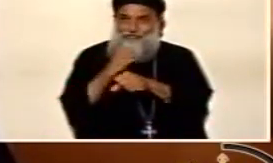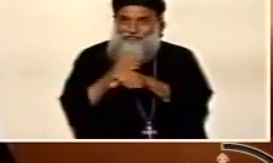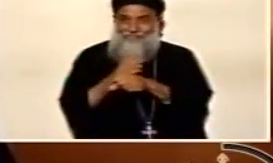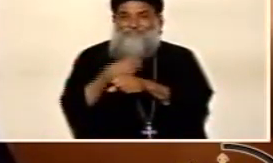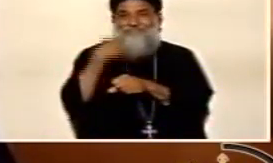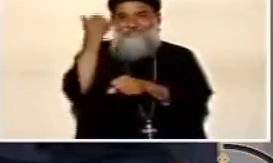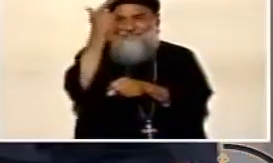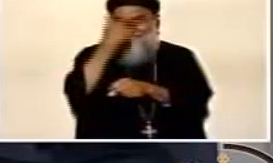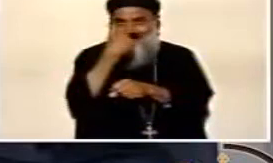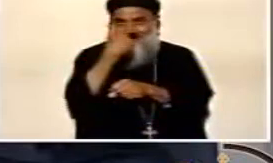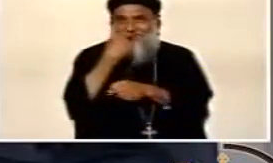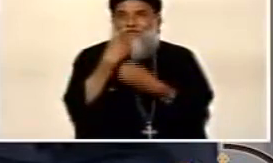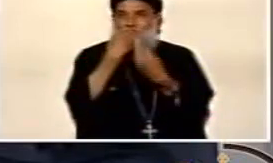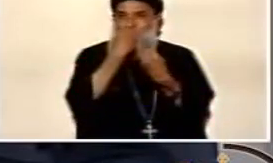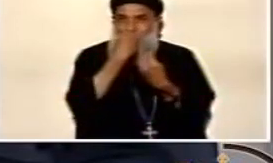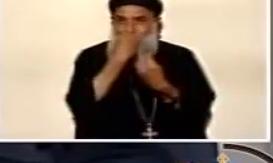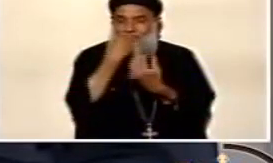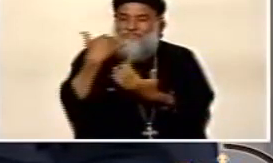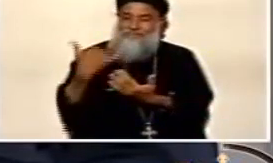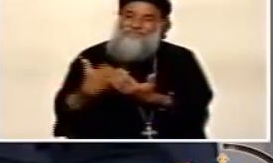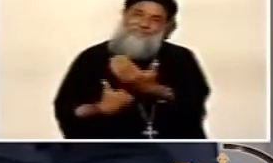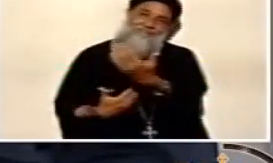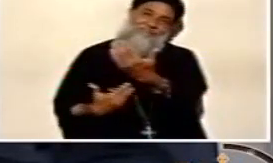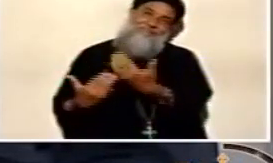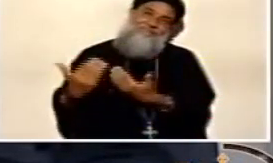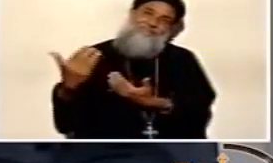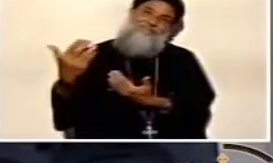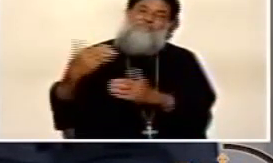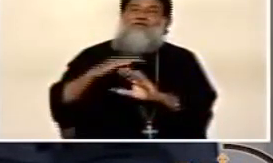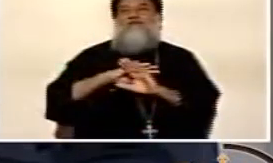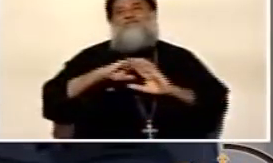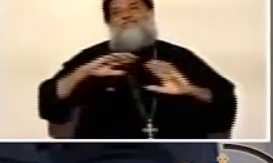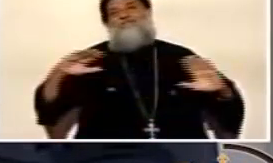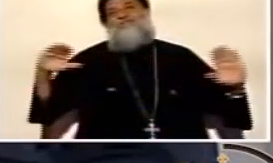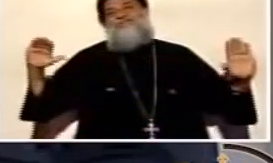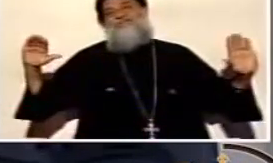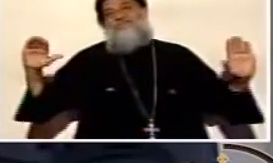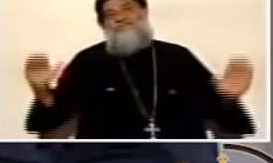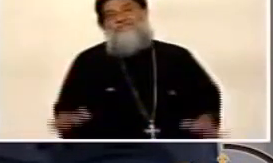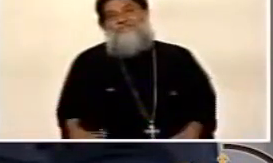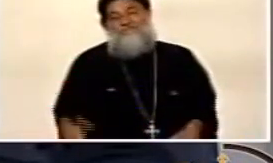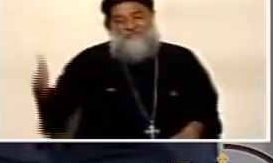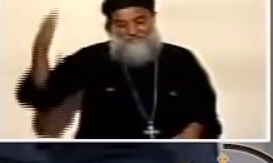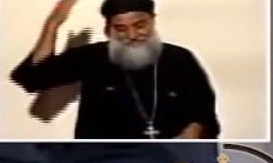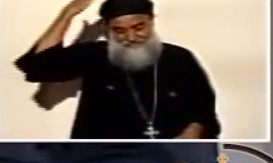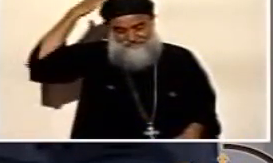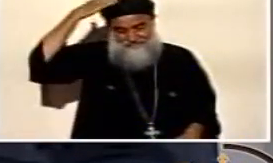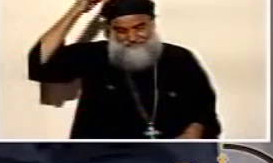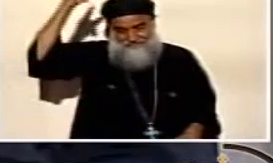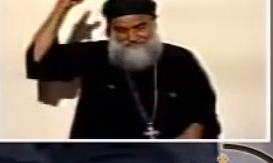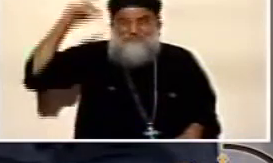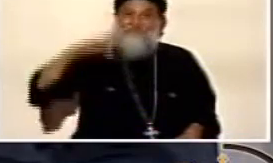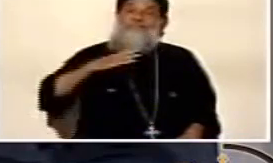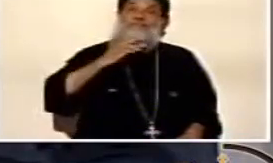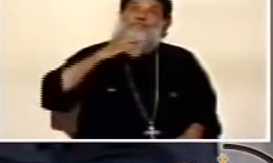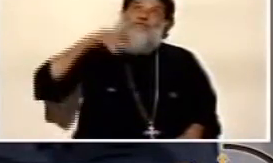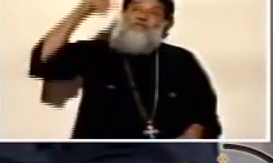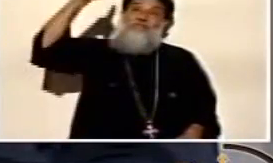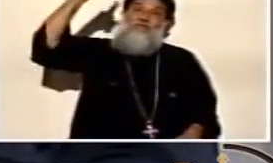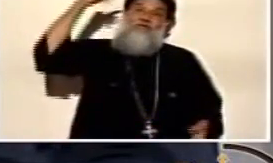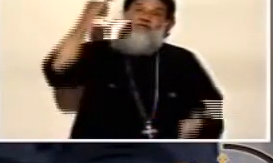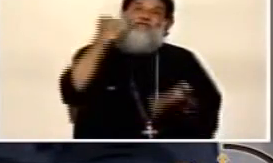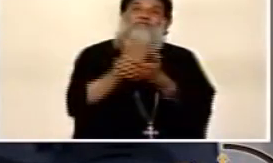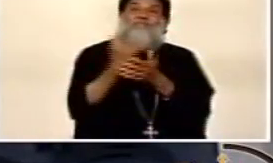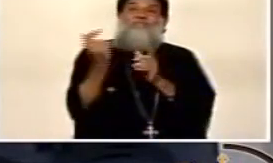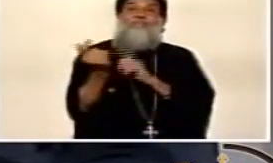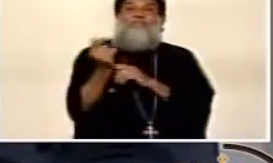القديس بطرس الرسول في الكاثوليكون في رسالته الأولى بيقول مبارك الله أبو ربنا يسوع المسيح